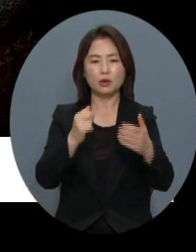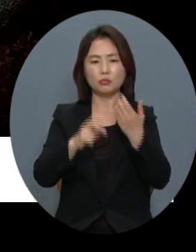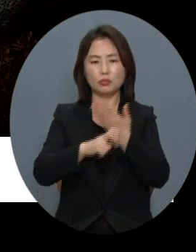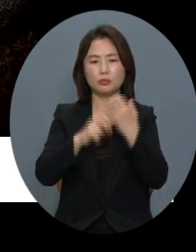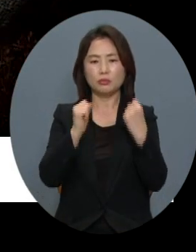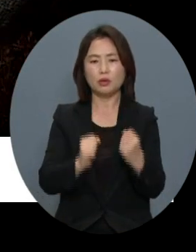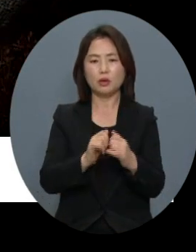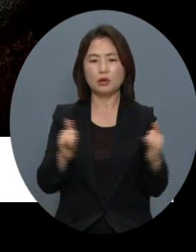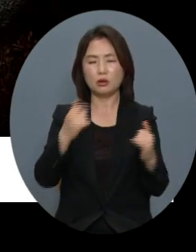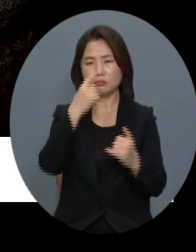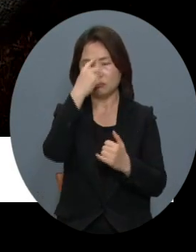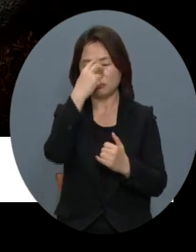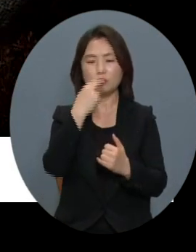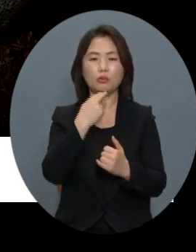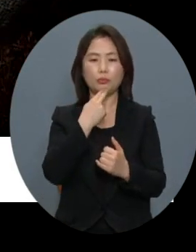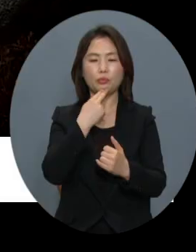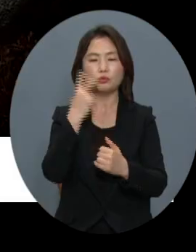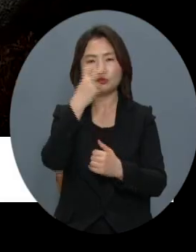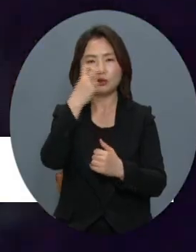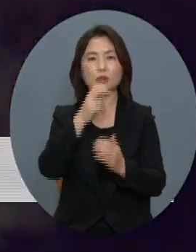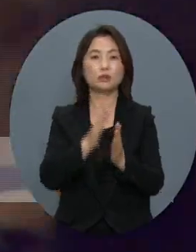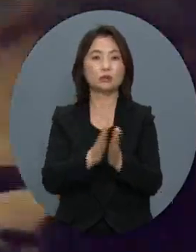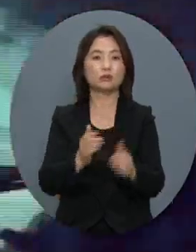불법이니까 없고 이제 뭐 수사를.